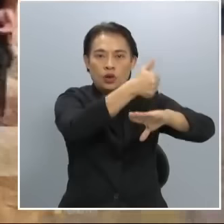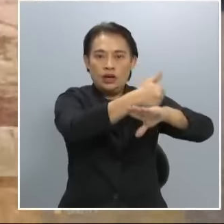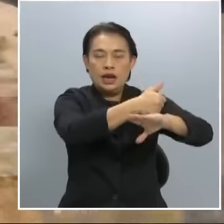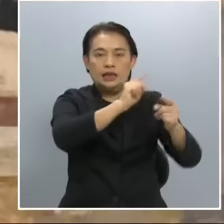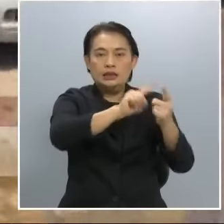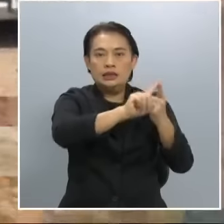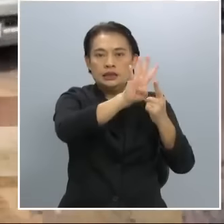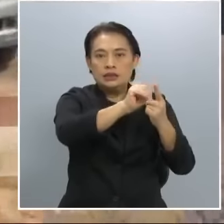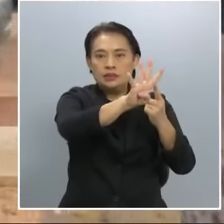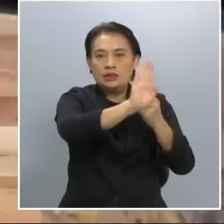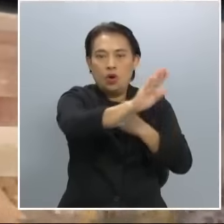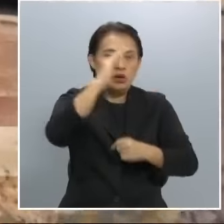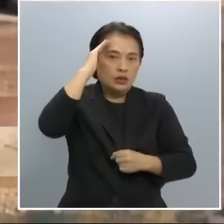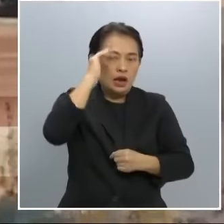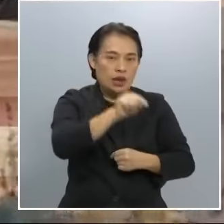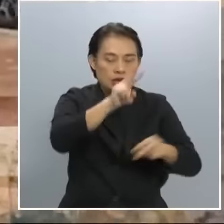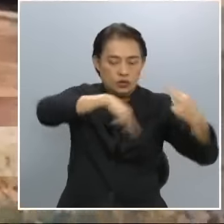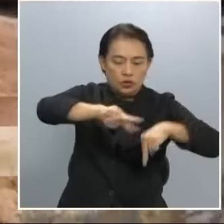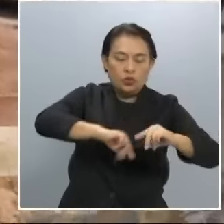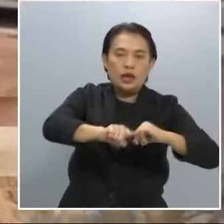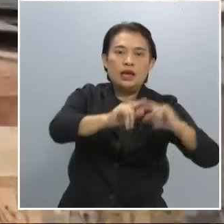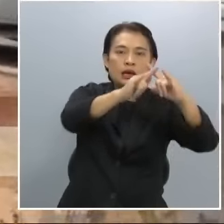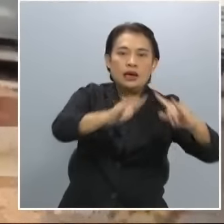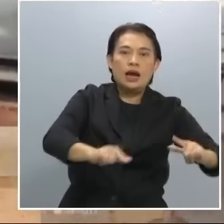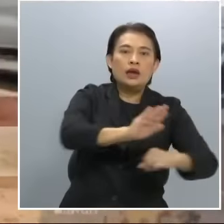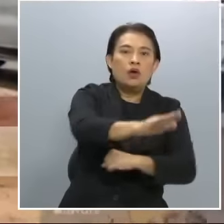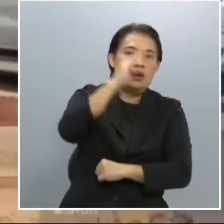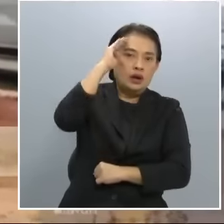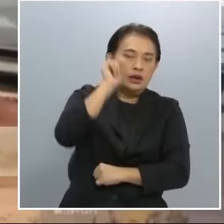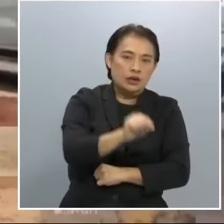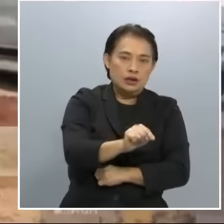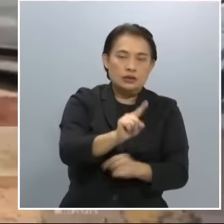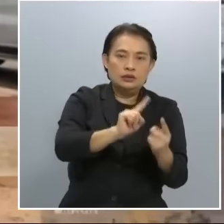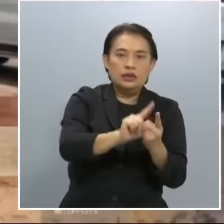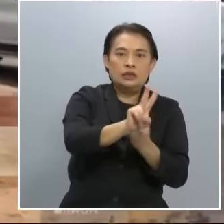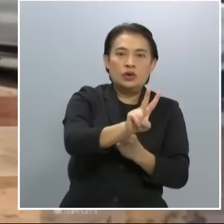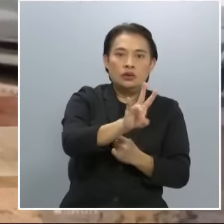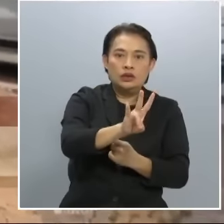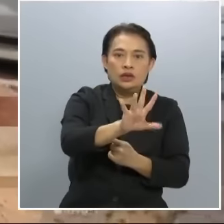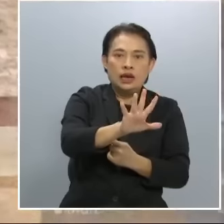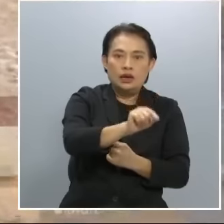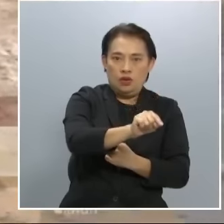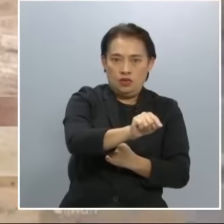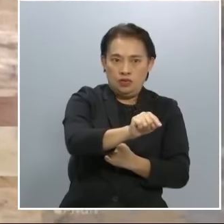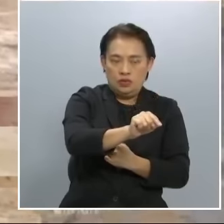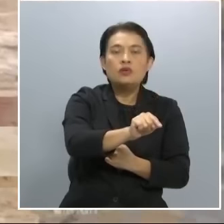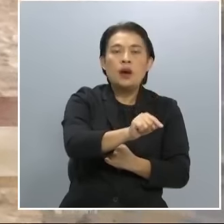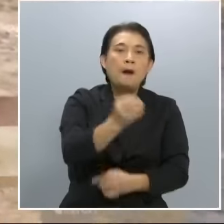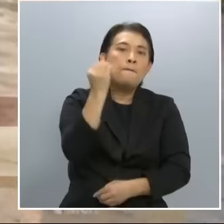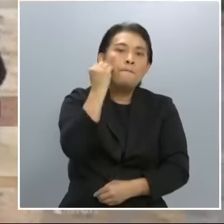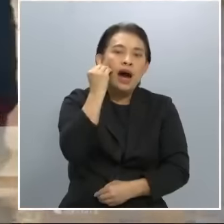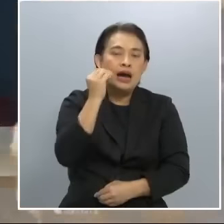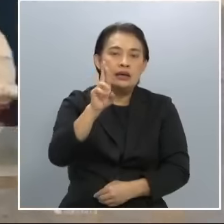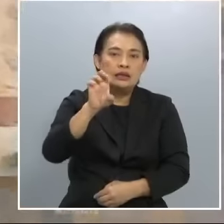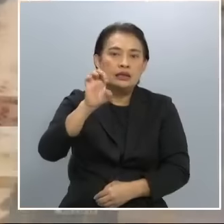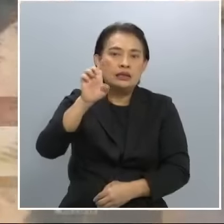44ซึ่งควบคุมดูแลค่ายผาซองกองพันทหารราบที่275เมียวดีตรงข้ามบ้านริมเมยของประเ